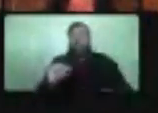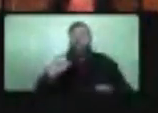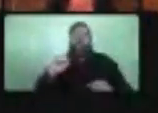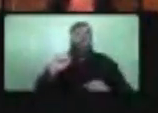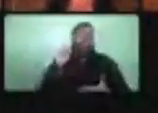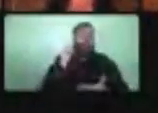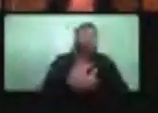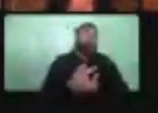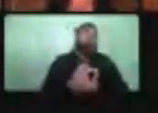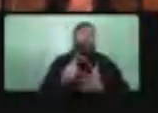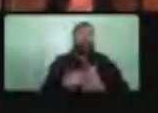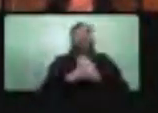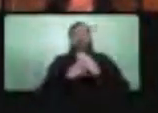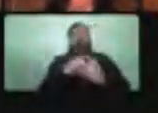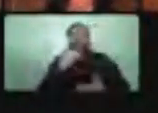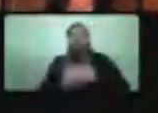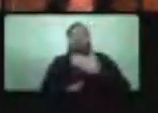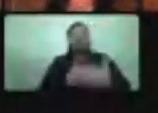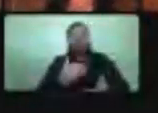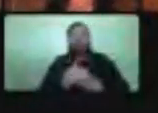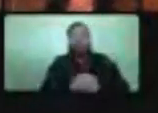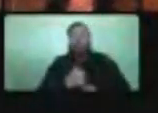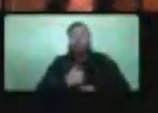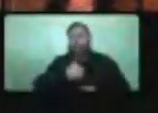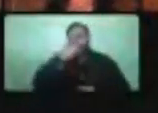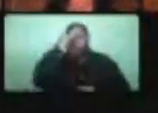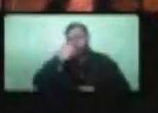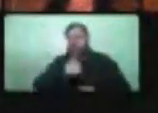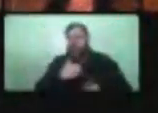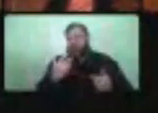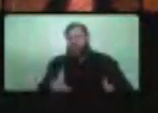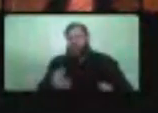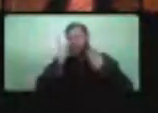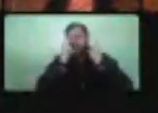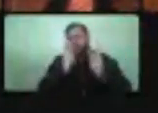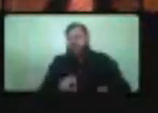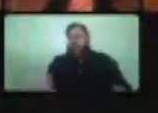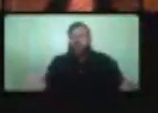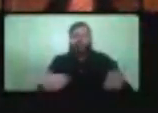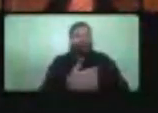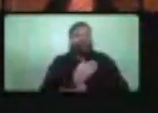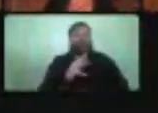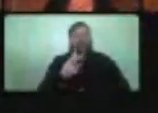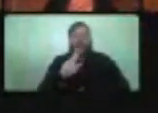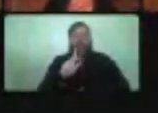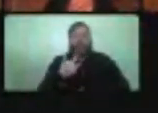Tutawaletea mpango hii ili tuweze kupata ridhaa na kuanza mchakato wa kuboresha